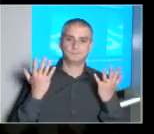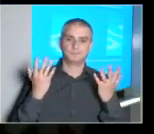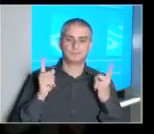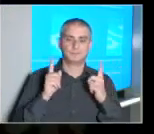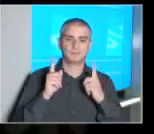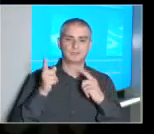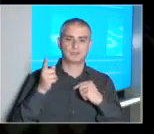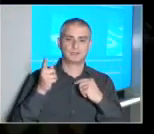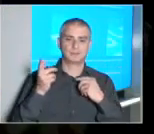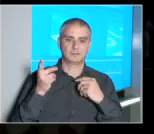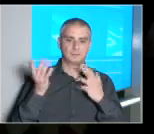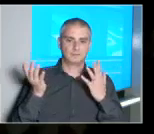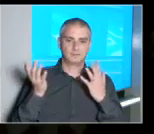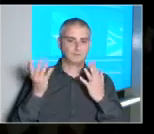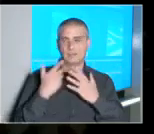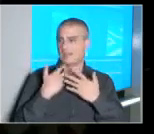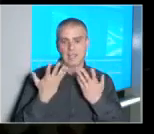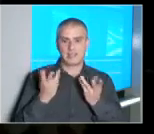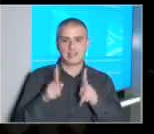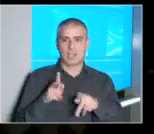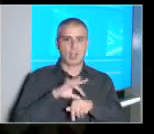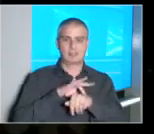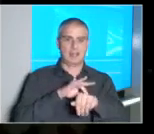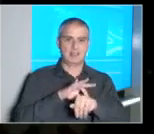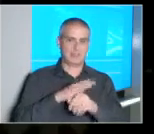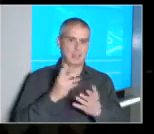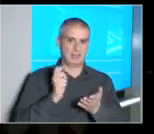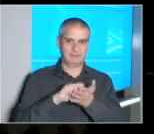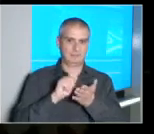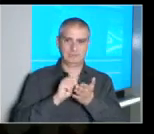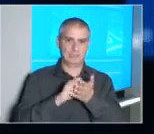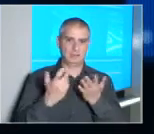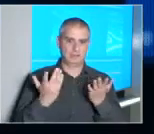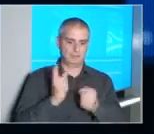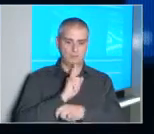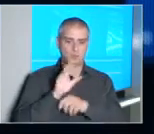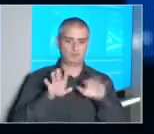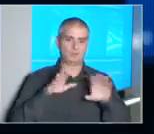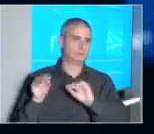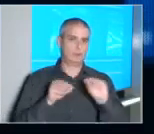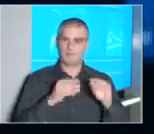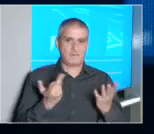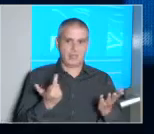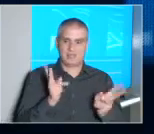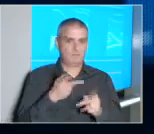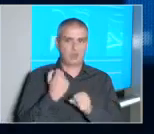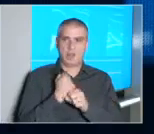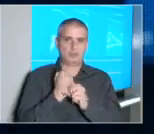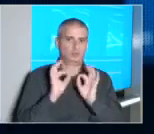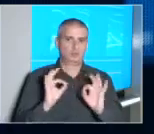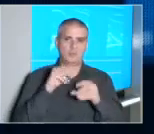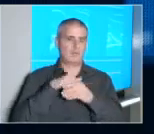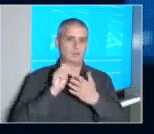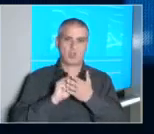בעצם שמדובר בעצם, אין יכולת בכלל לנהל תיק בתקופת ממשלת מעבר, אין יכולת לבצע דברים